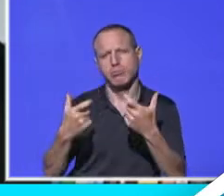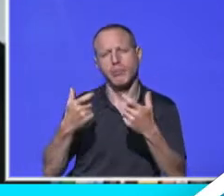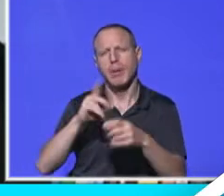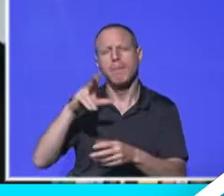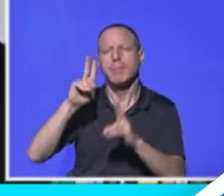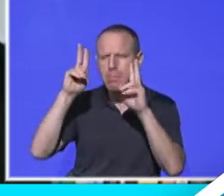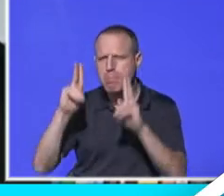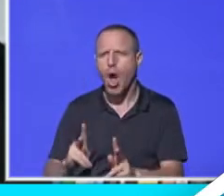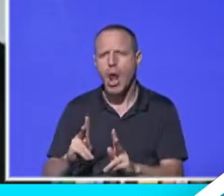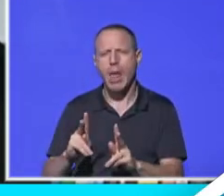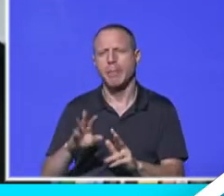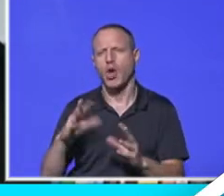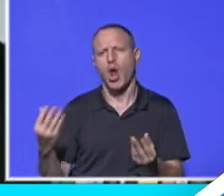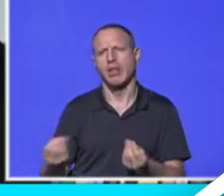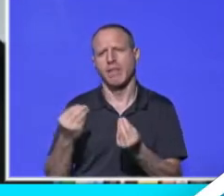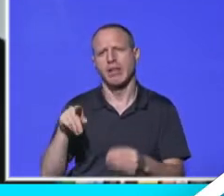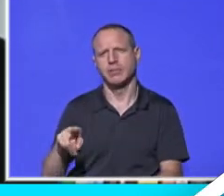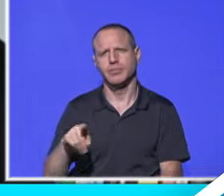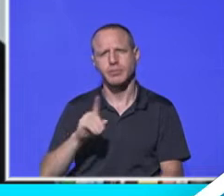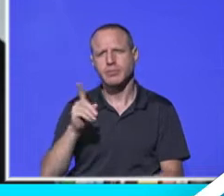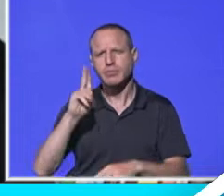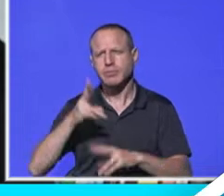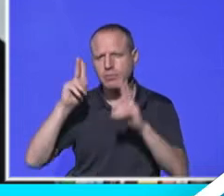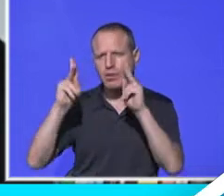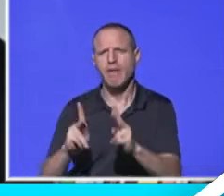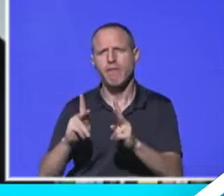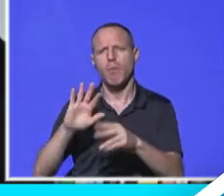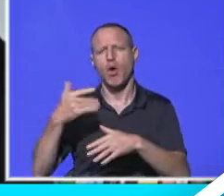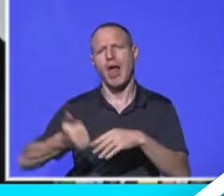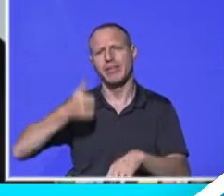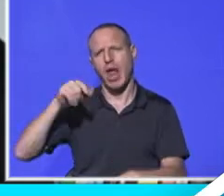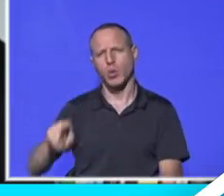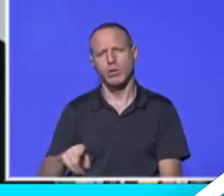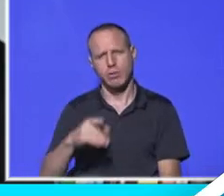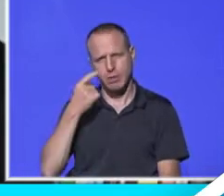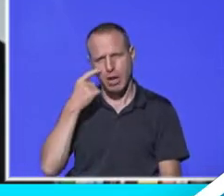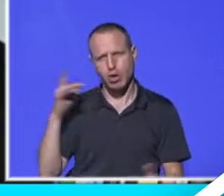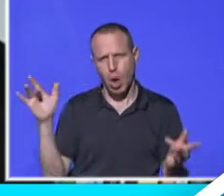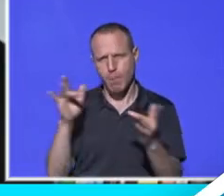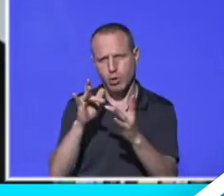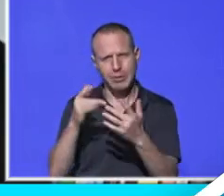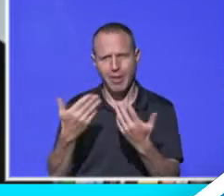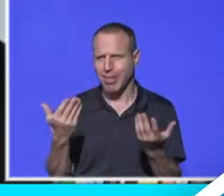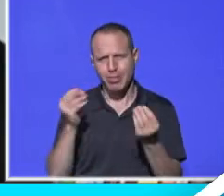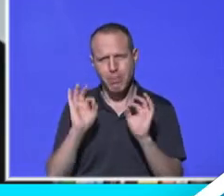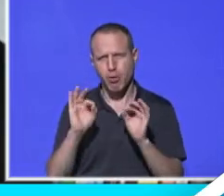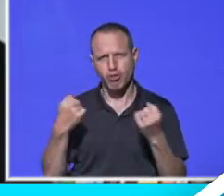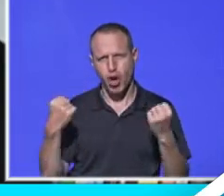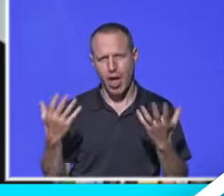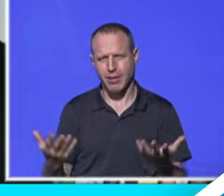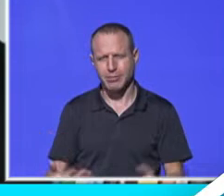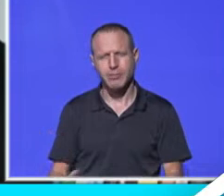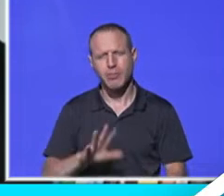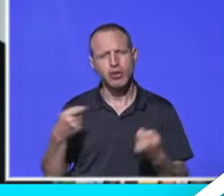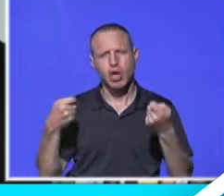את כל ההתנהלות הזאת. זאת אומרת, מי יכול לבלום בכלל את כל ההתנהלות הזאת? כי זה נראה של האופוזיציה... אין ממש כוח. בכל